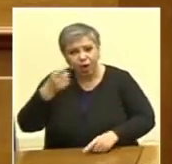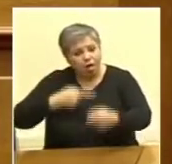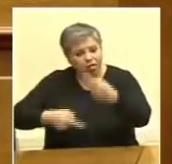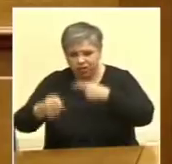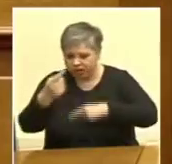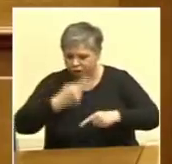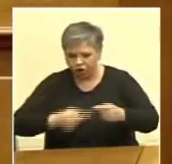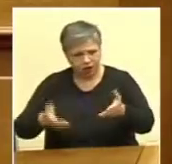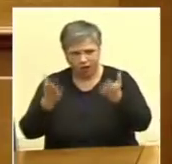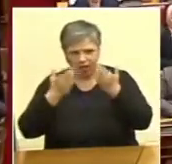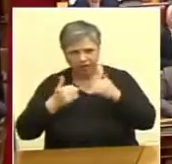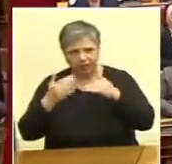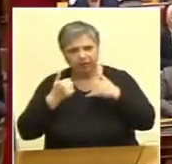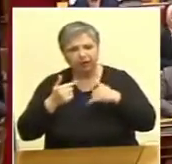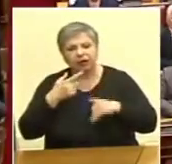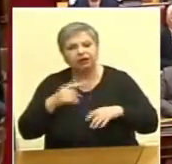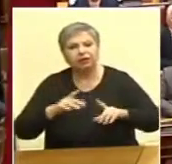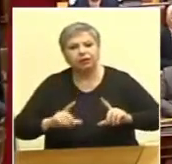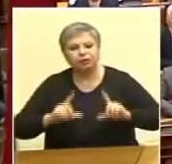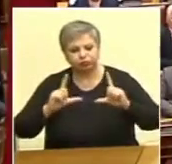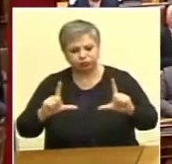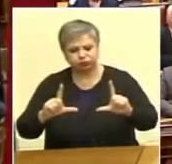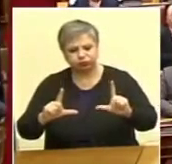Καταλαβαίνω όμως, κυρίες και κύριοι βουλευτές,